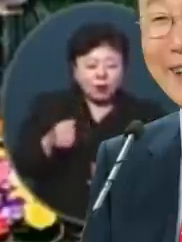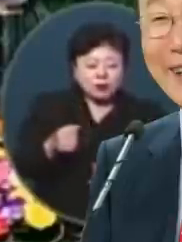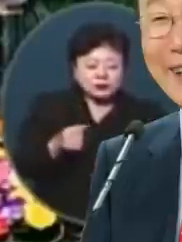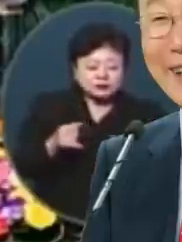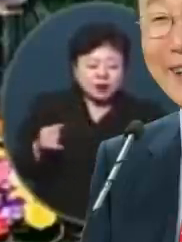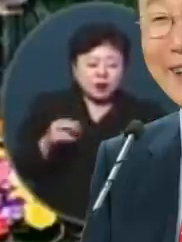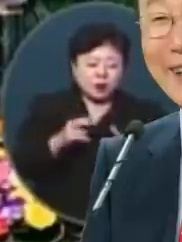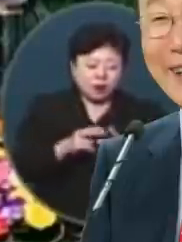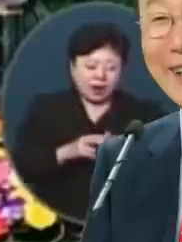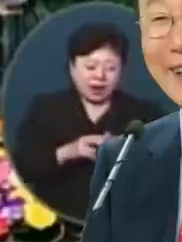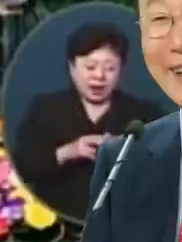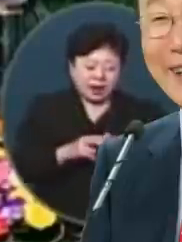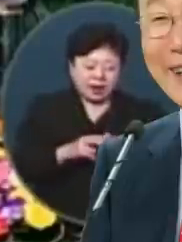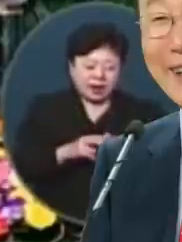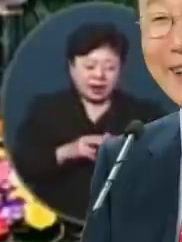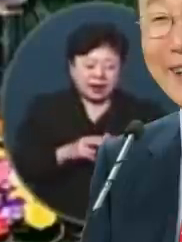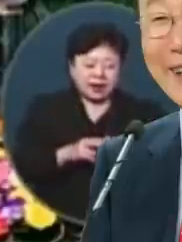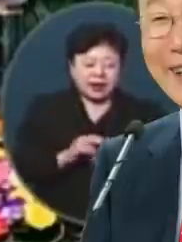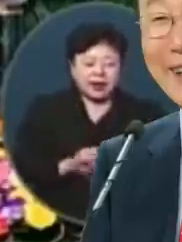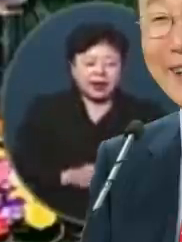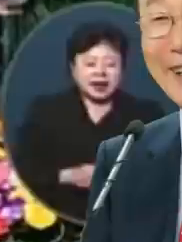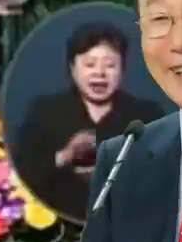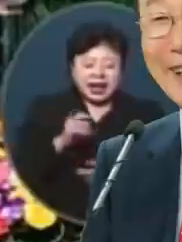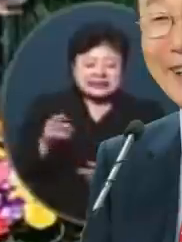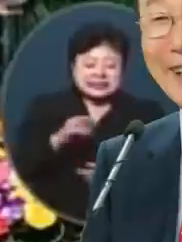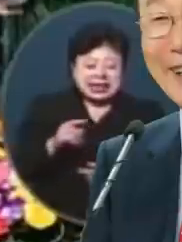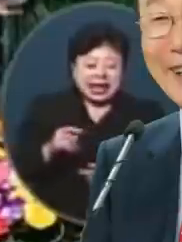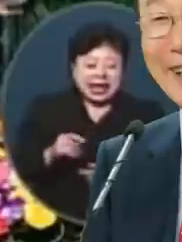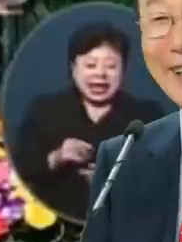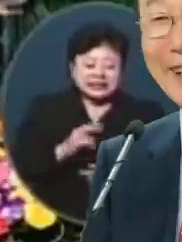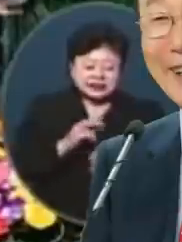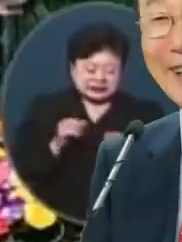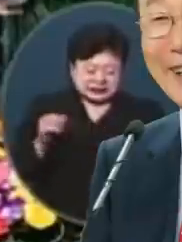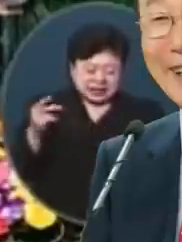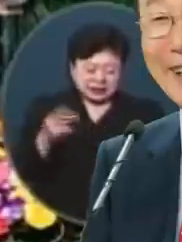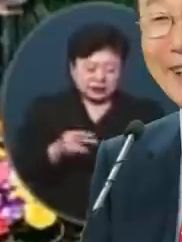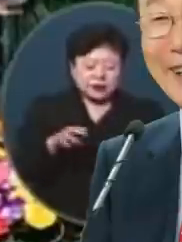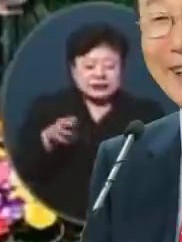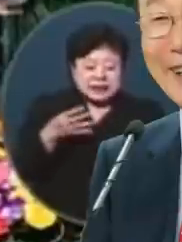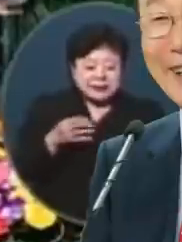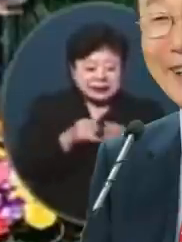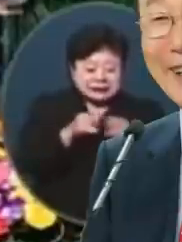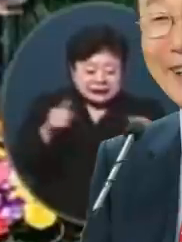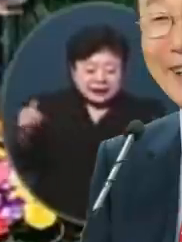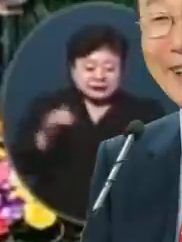450명과 아세라 선지자 400명을